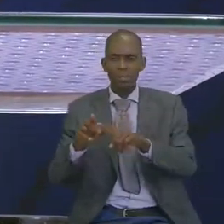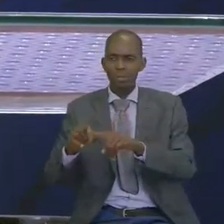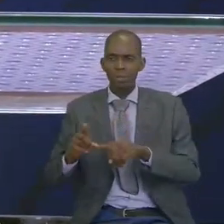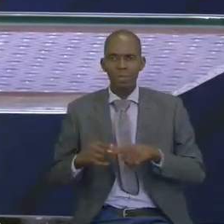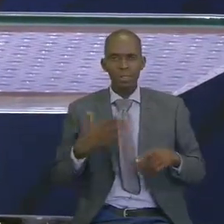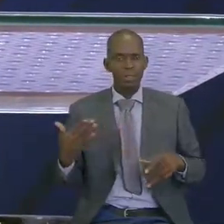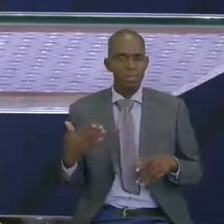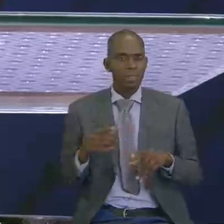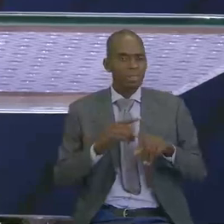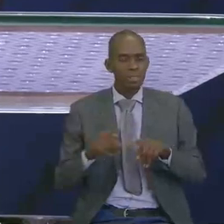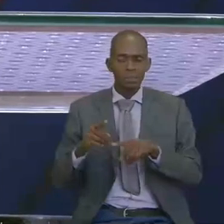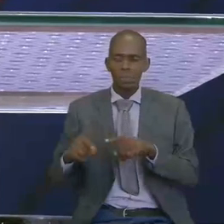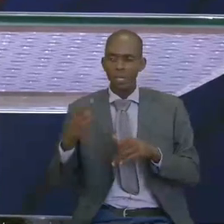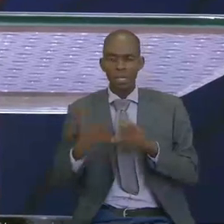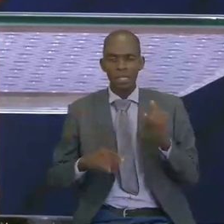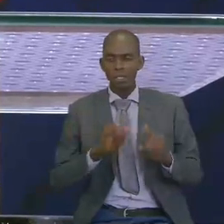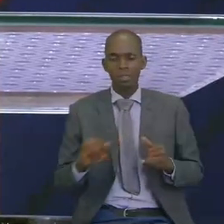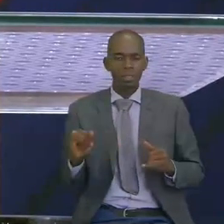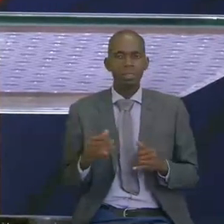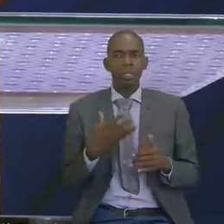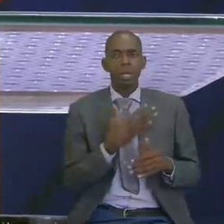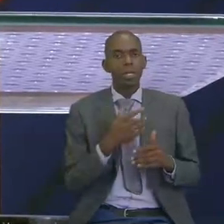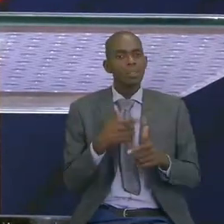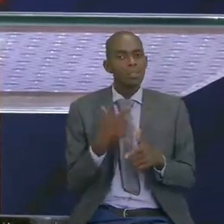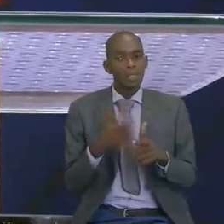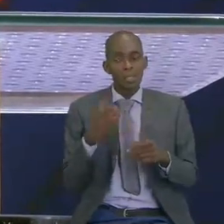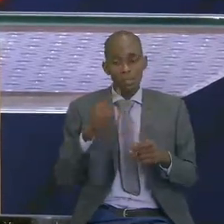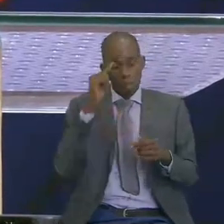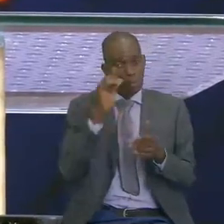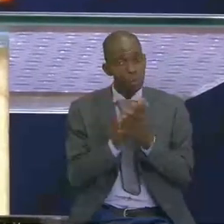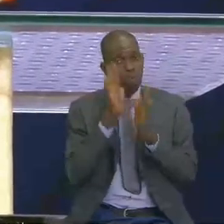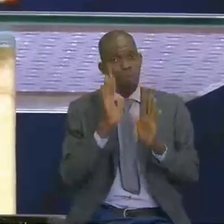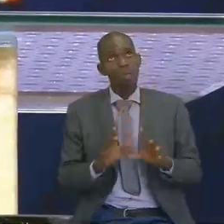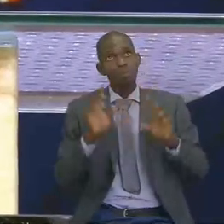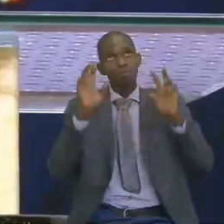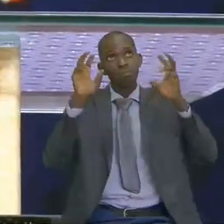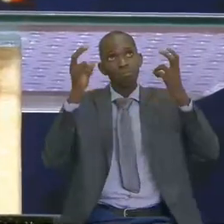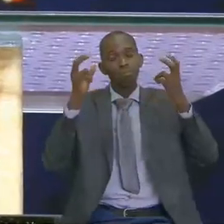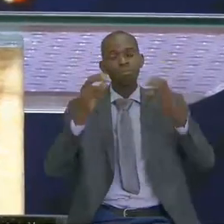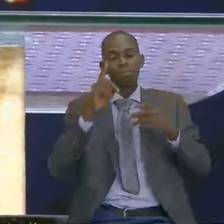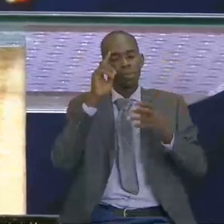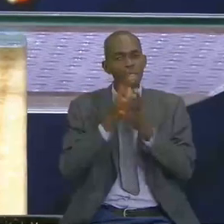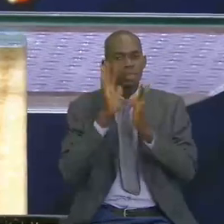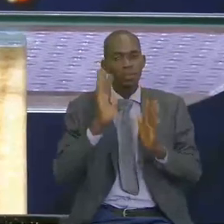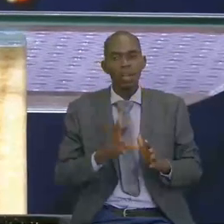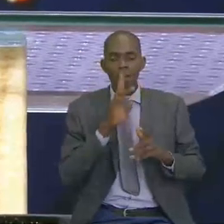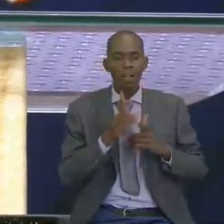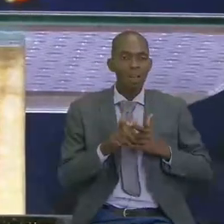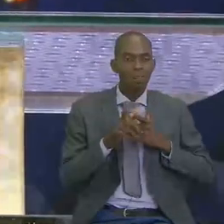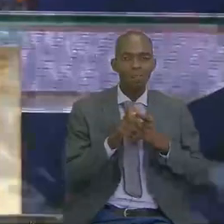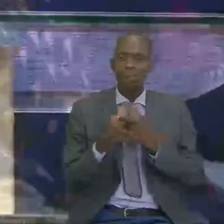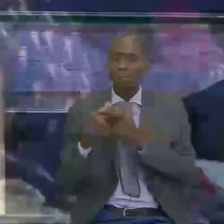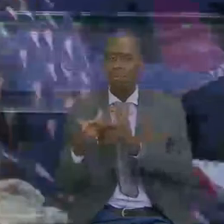des conclusions différentes. Et les soi-disant croyants courent après ces choses. Comment cela peut